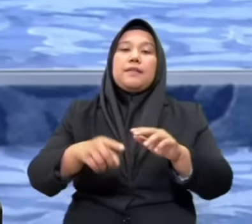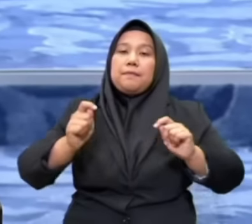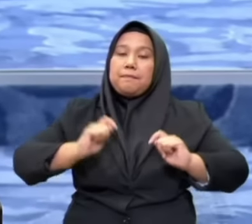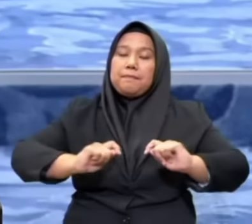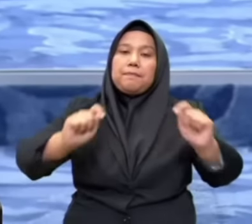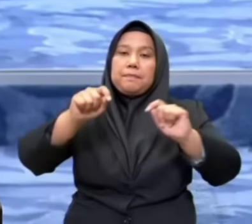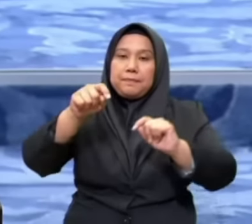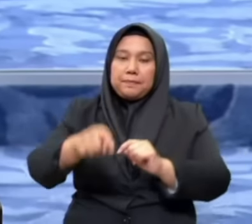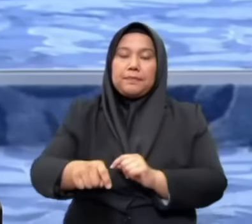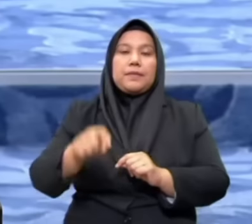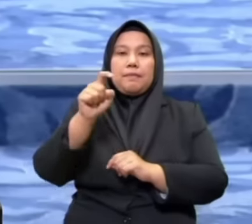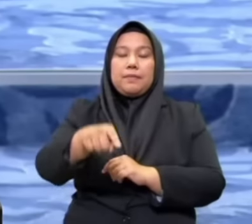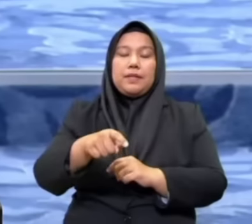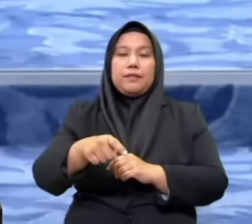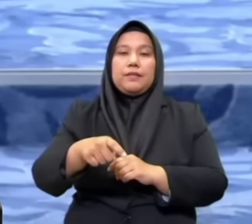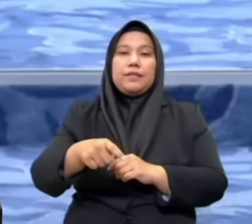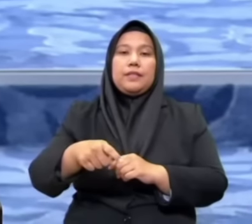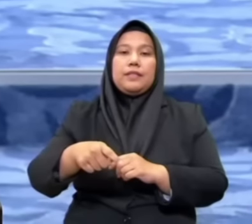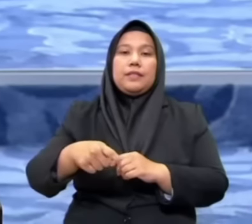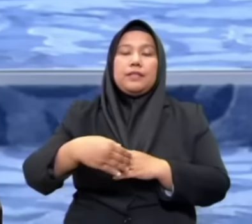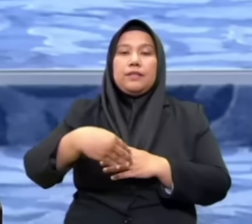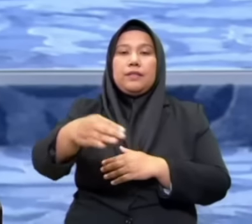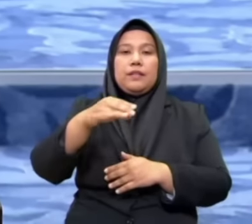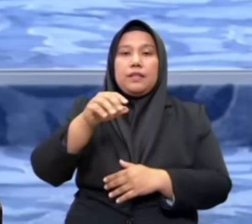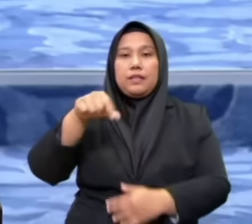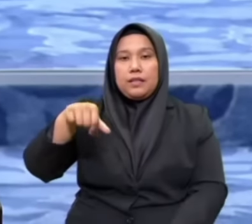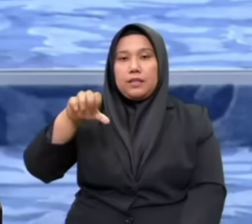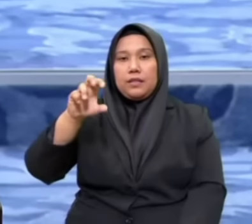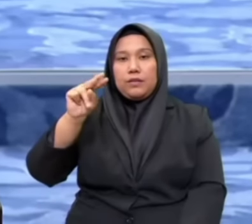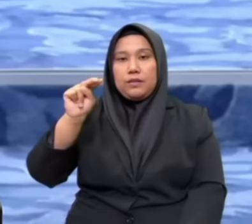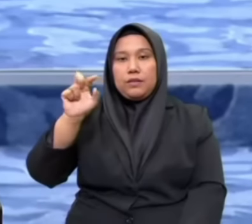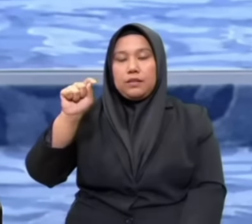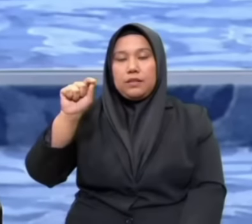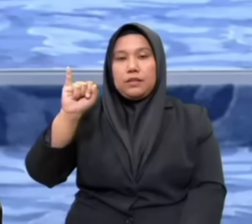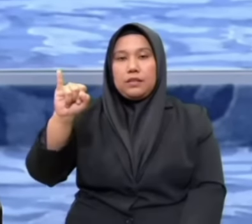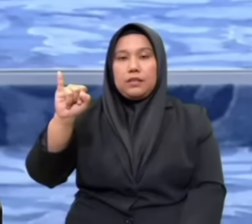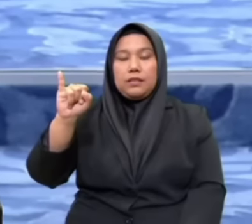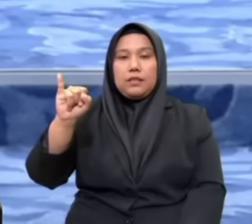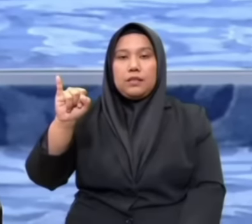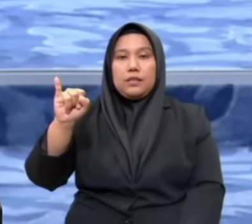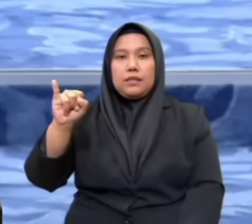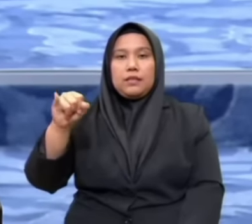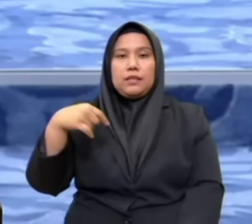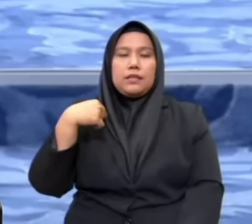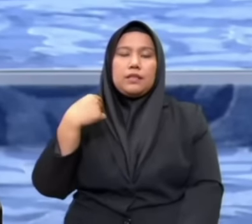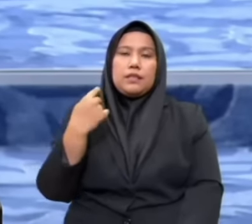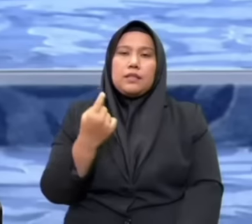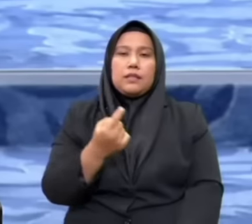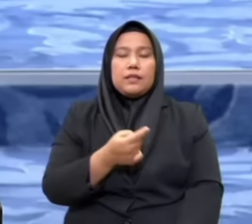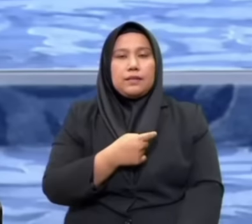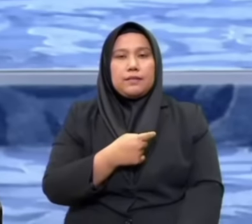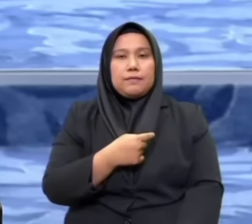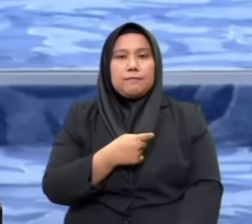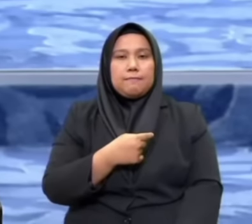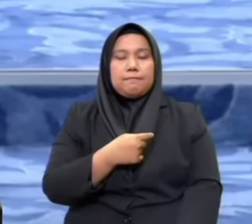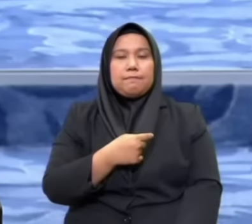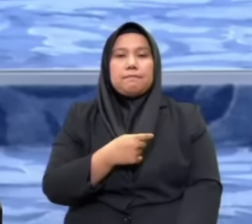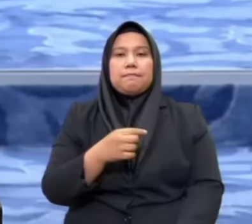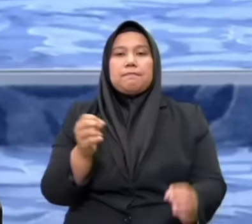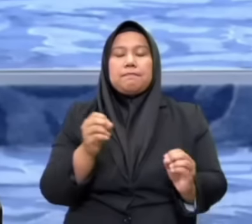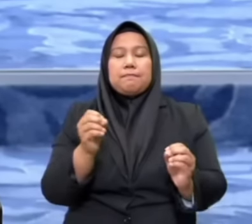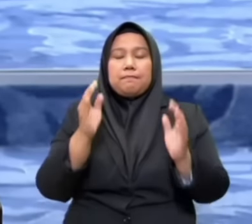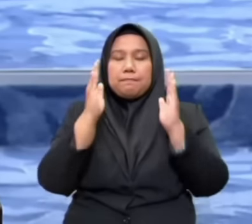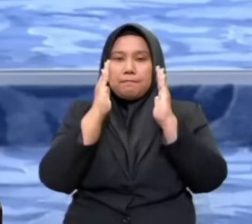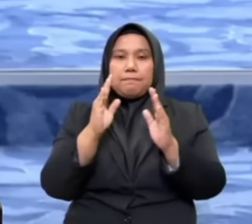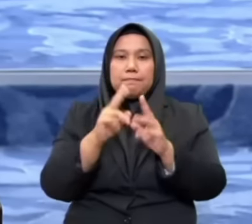diteruskan. Dan soal equity, walaupun ditekankan dalam Kongres, kita tidak tekankan sangat kerana kita lebih